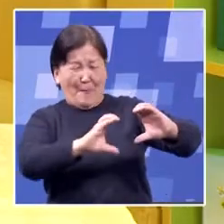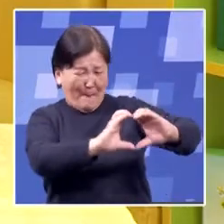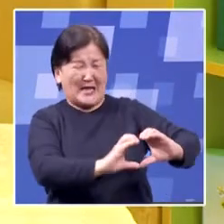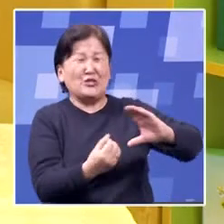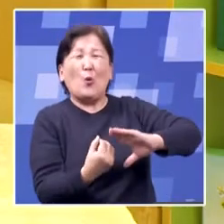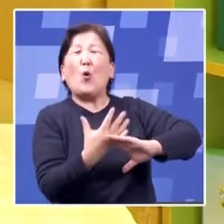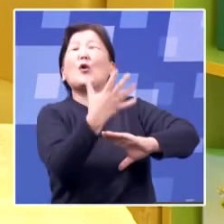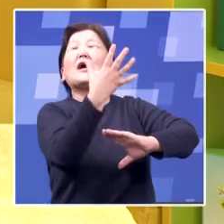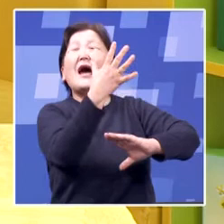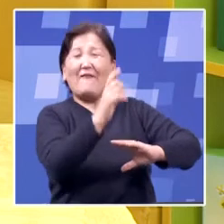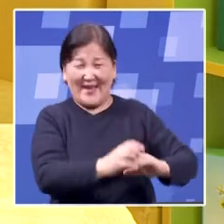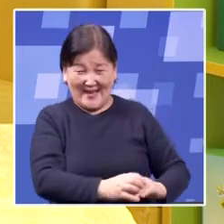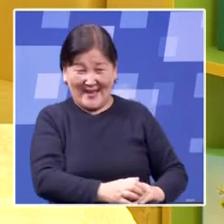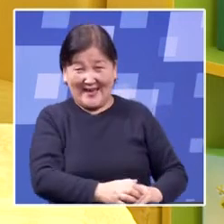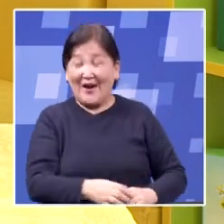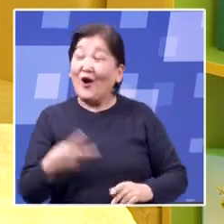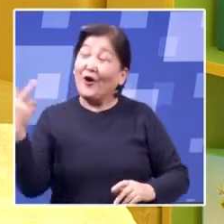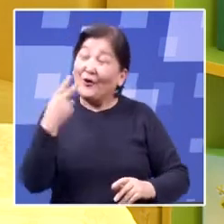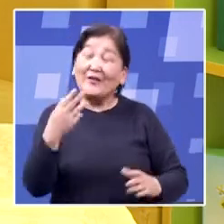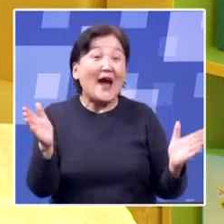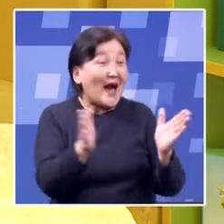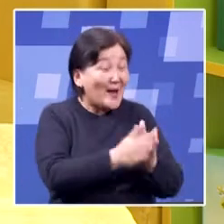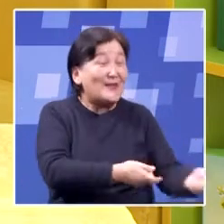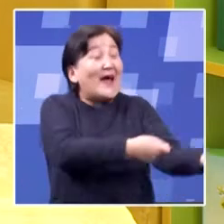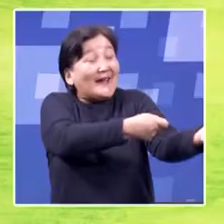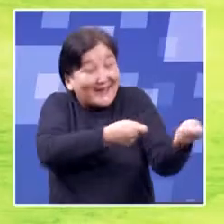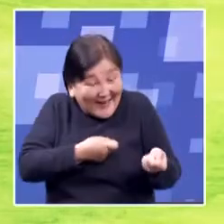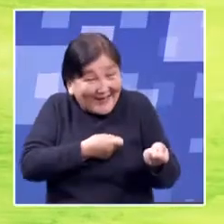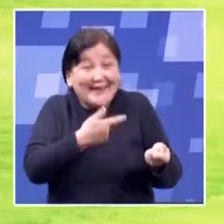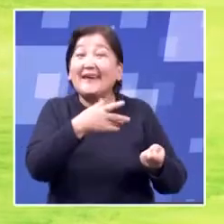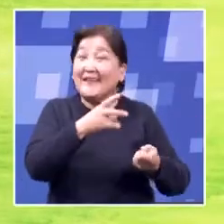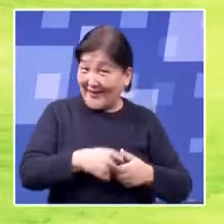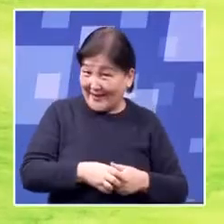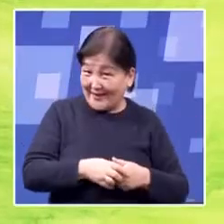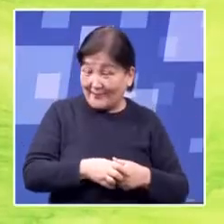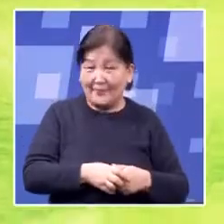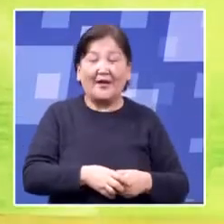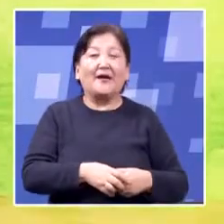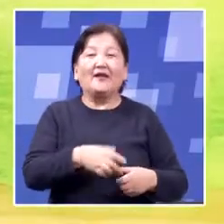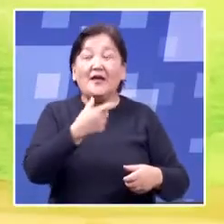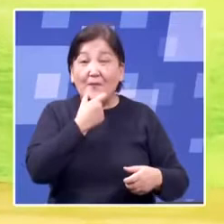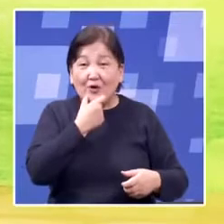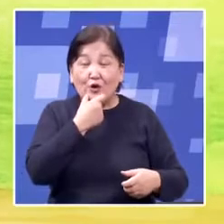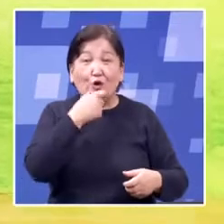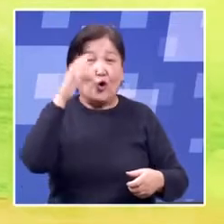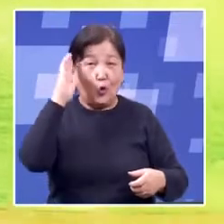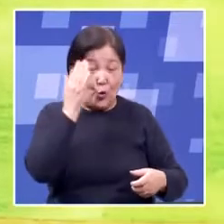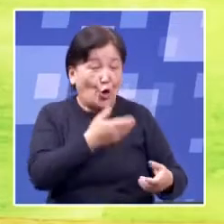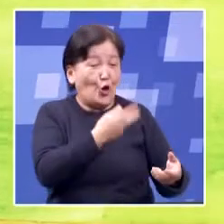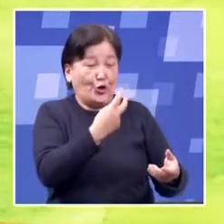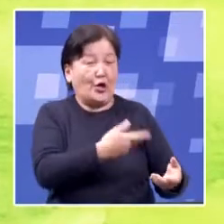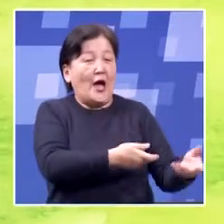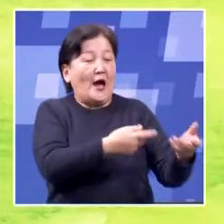том манжин ургаавэ. За хоёулаа хамтдаа татъя гэж гин. Ингээд эмгэн